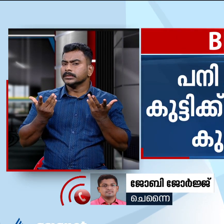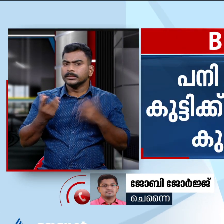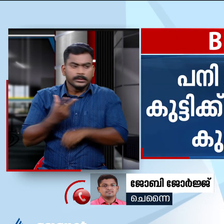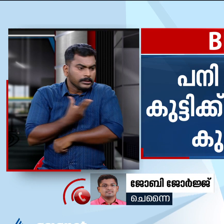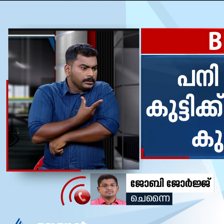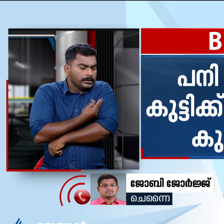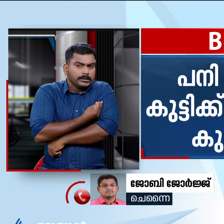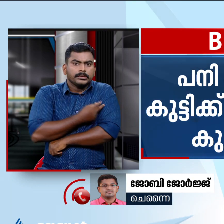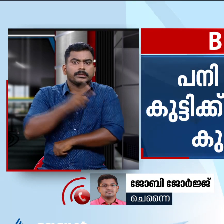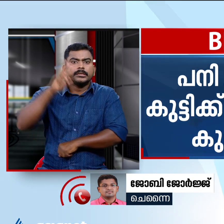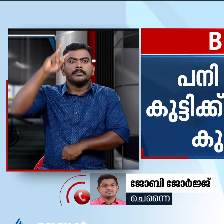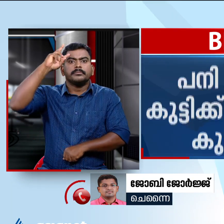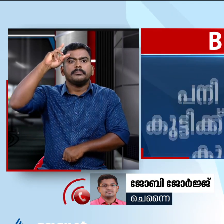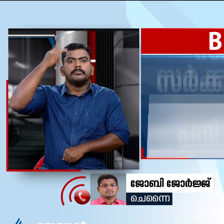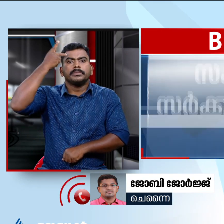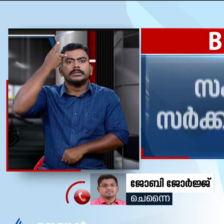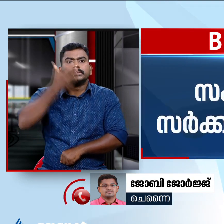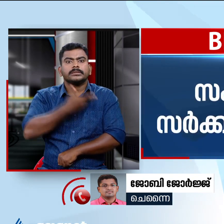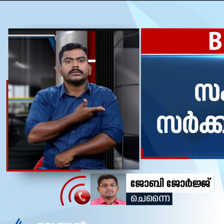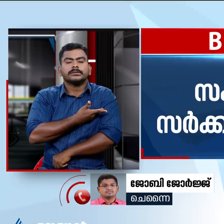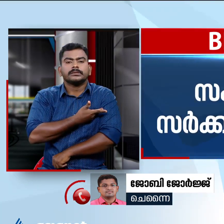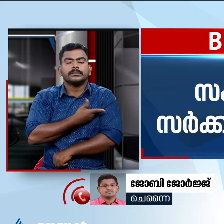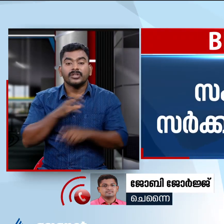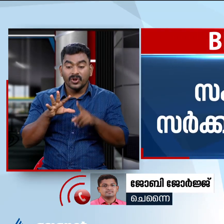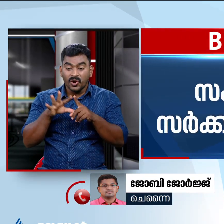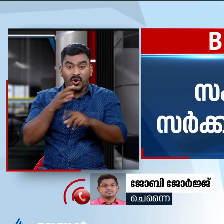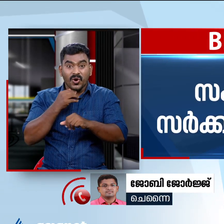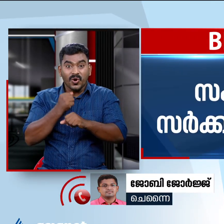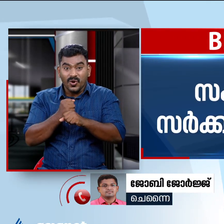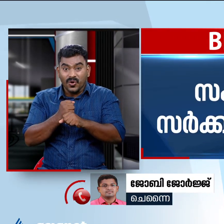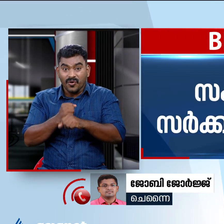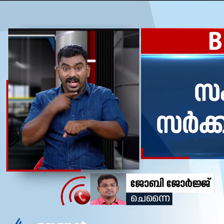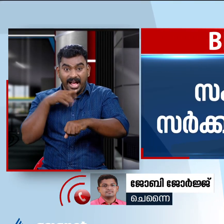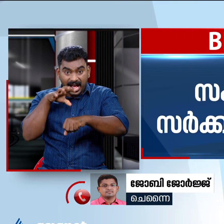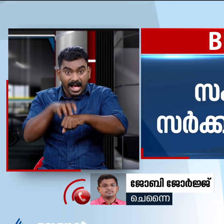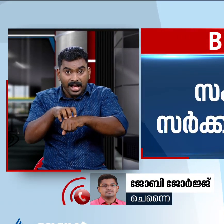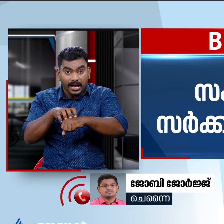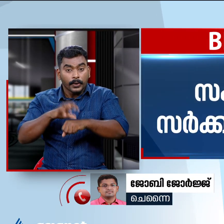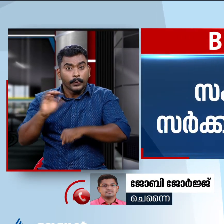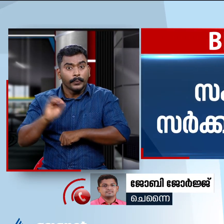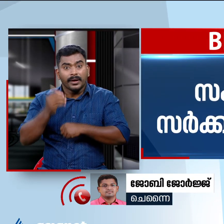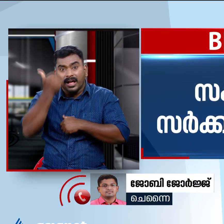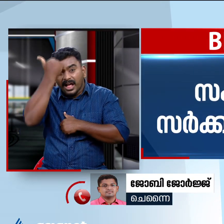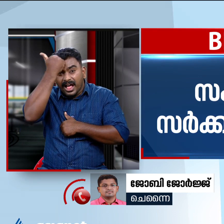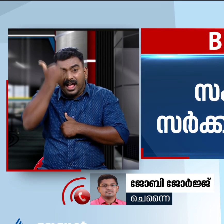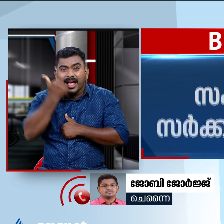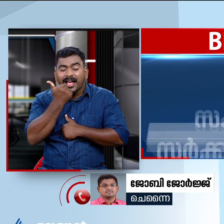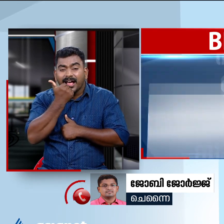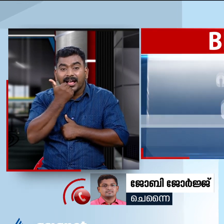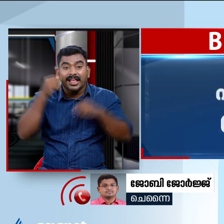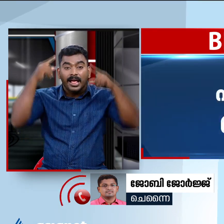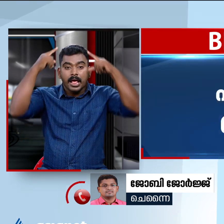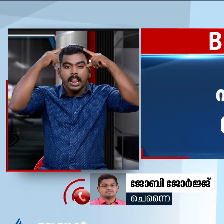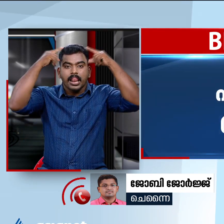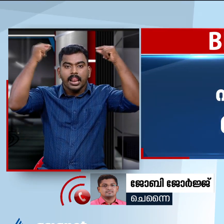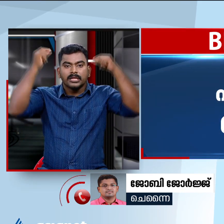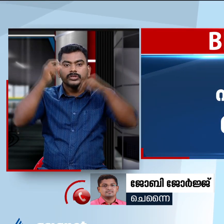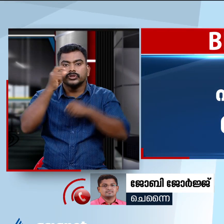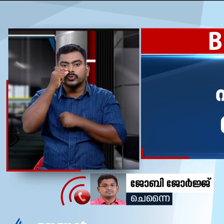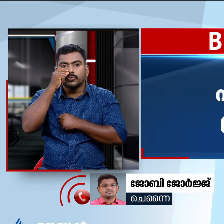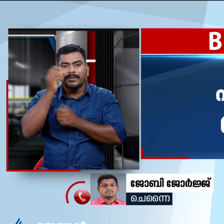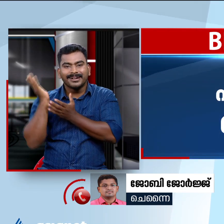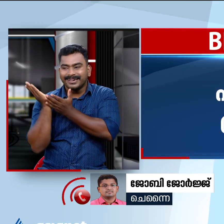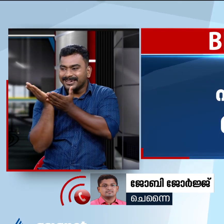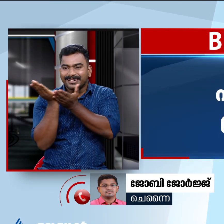ഉണ്ടായത്. ഈ ബഹളത്തിനിടയിൽ കുട്ടി തളർന്നു വീഴുകയും ചെയ്തു. കുട്ടി അതേ ആശുപത്രിയിൽ തന്നെ പെട്ടെന്ന് പ്രവേശിപ്പിക്കുകയായിരുന്നു. എന്തായാലും കുട്ടിയുടെ ആരോഗ്യം